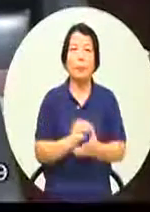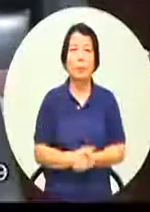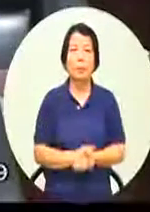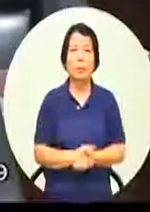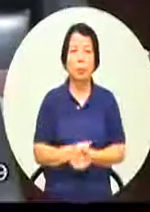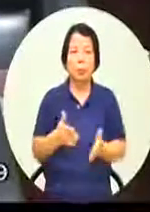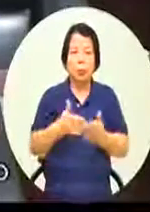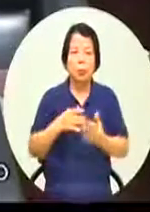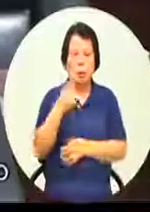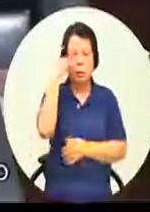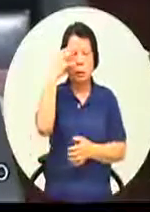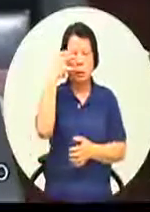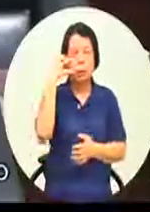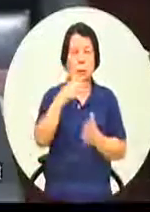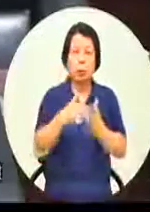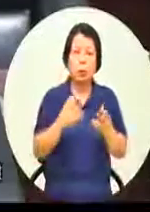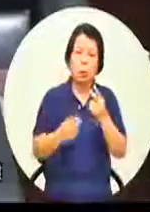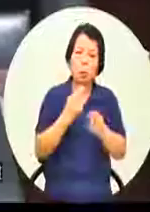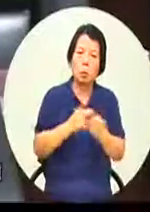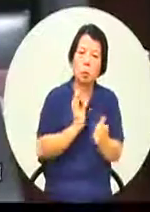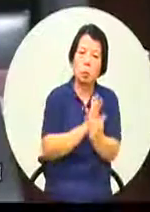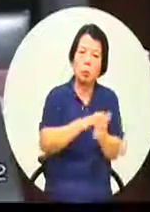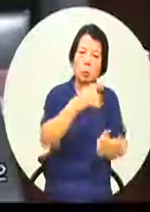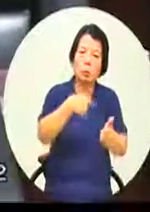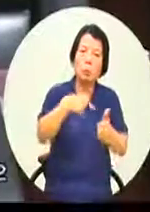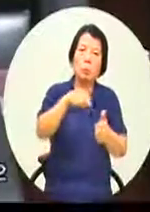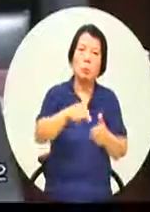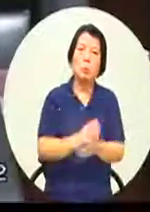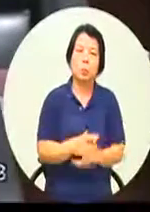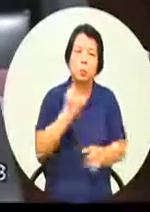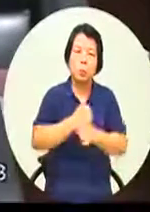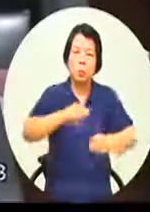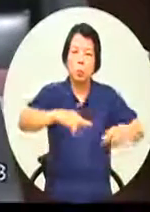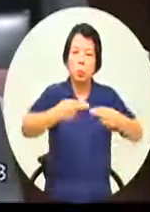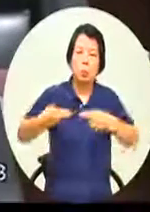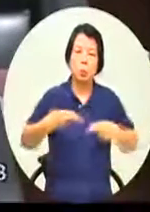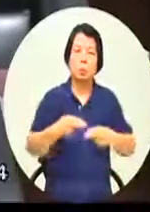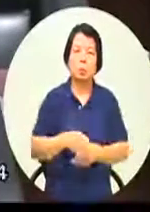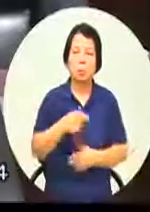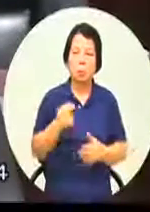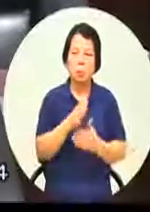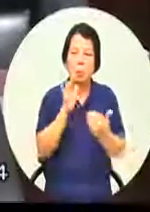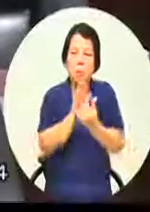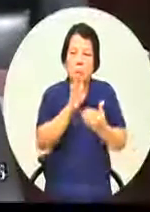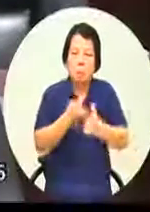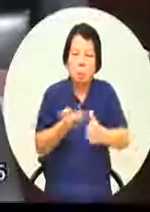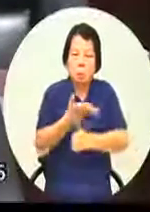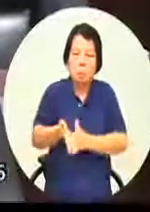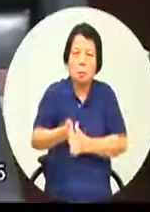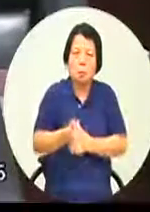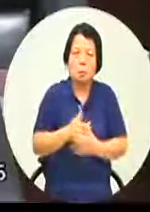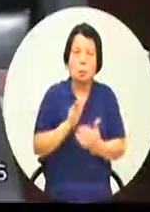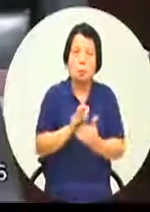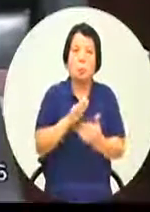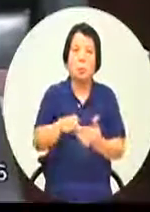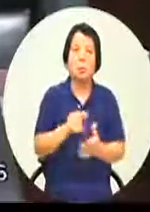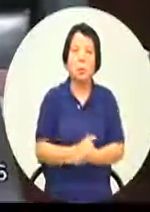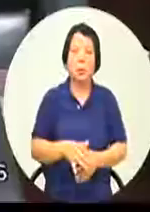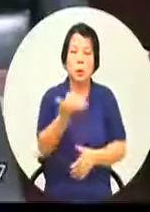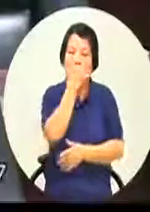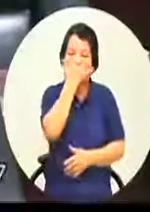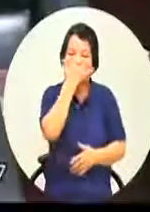又要头很痛，怎么样来协助辅导他，好、哦、来做一些污染的防治。那如果说我们可以把所谓的猪